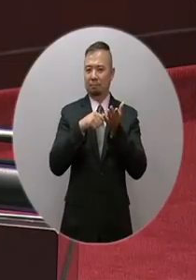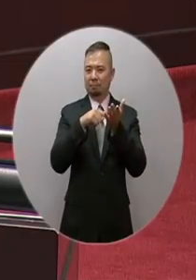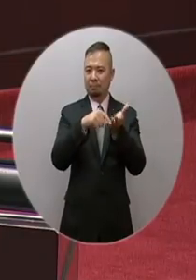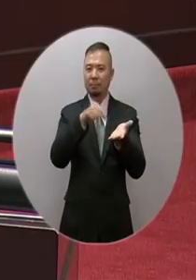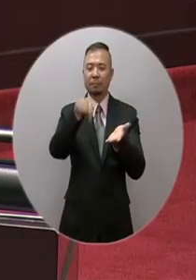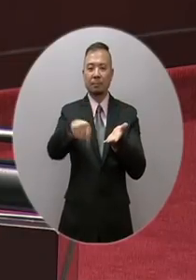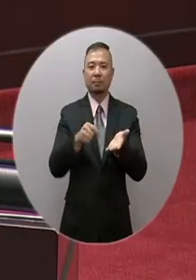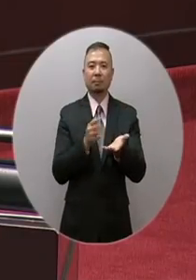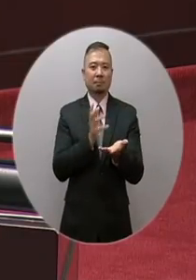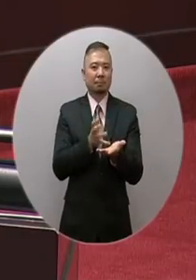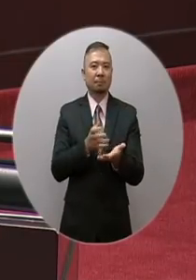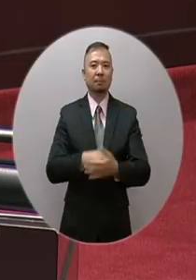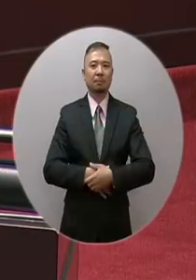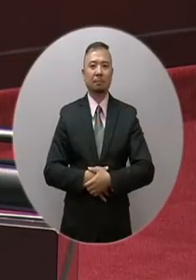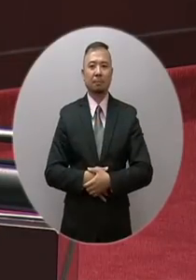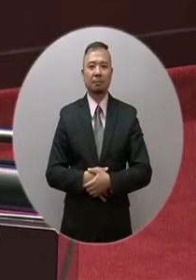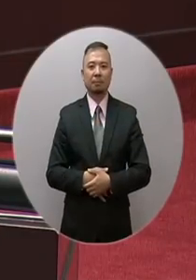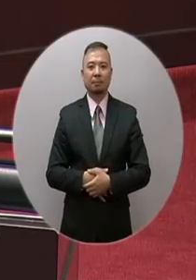因为